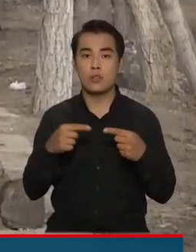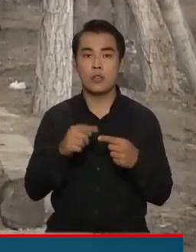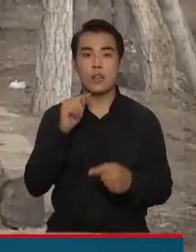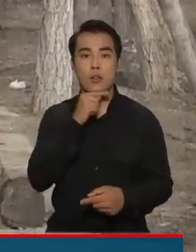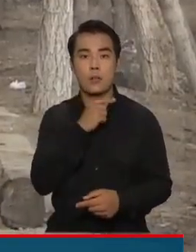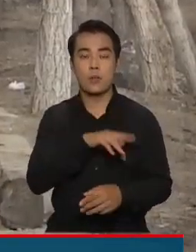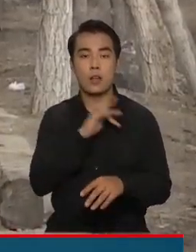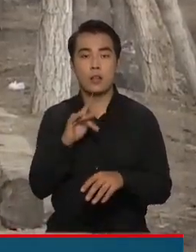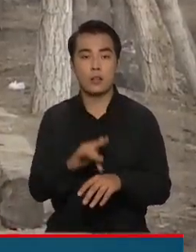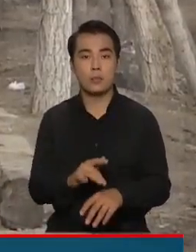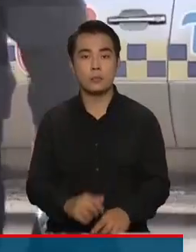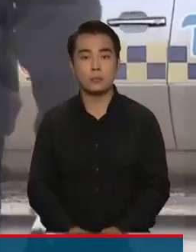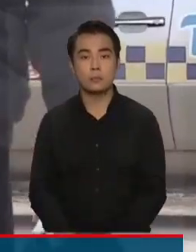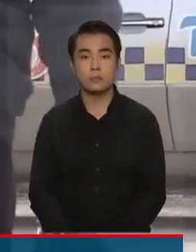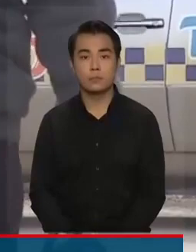мегаполиса.